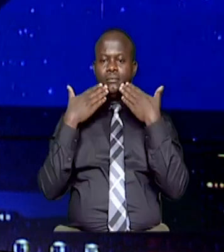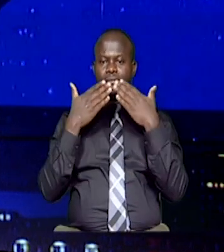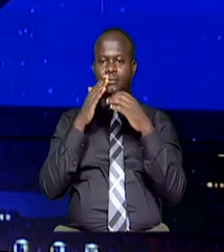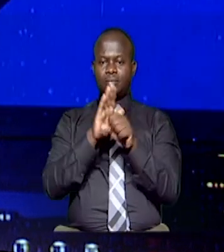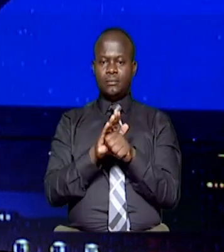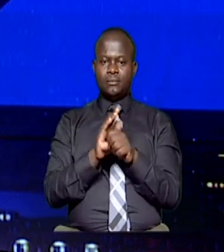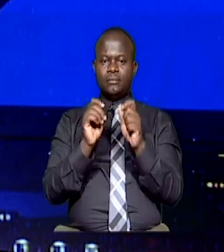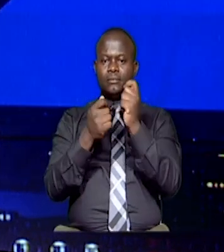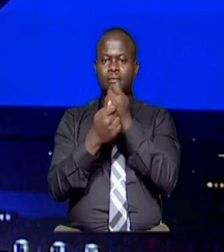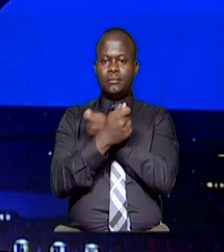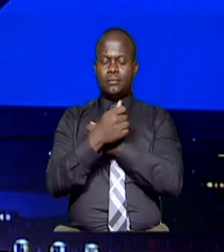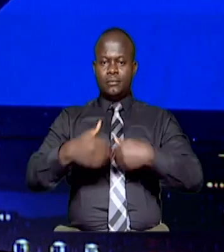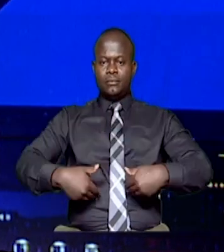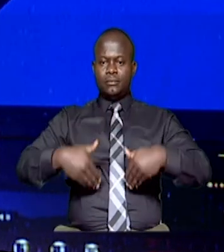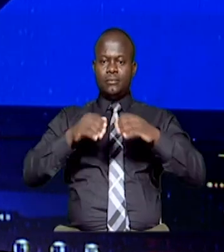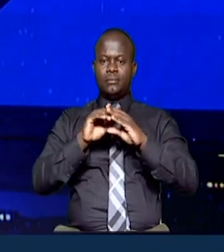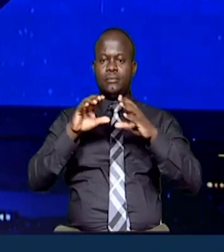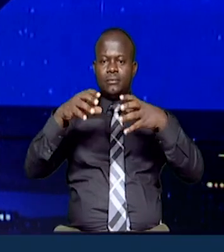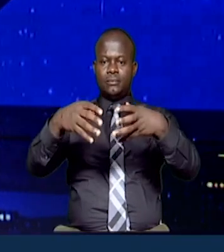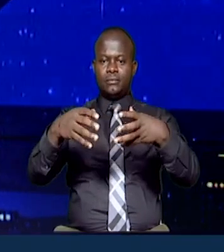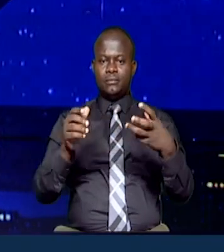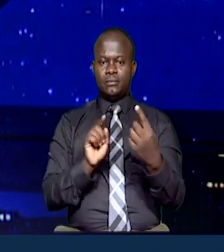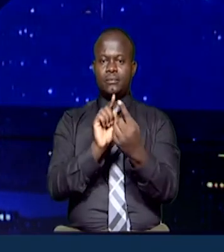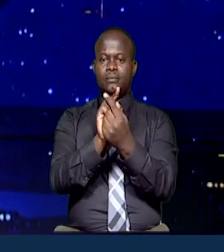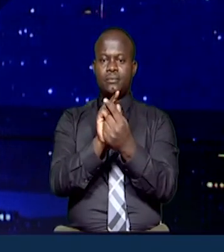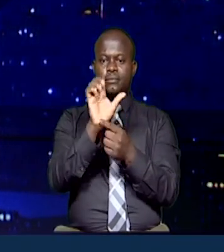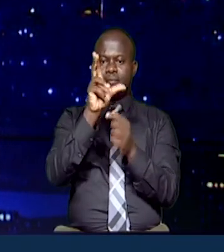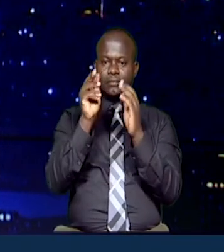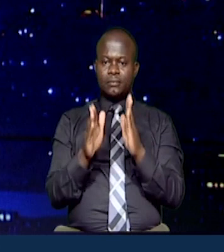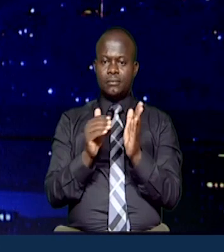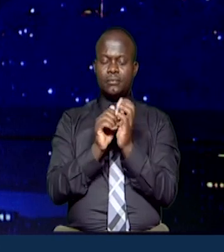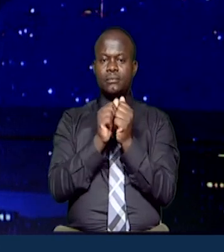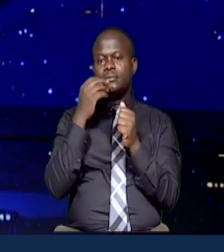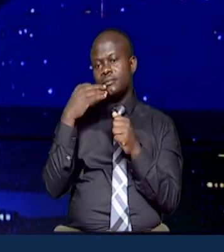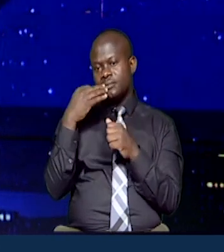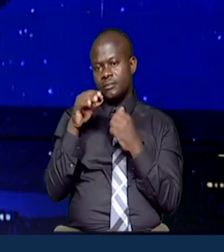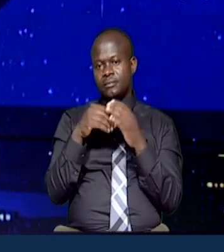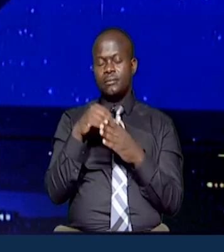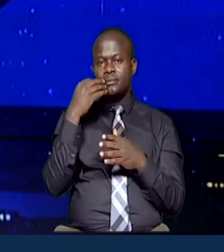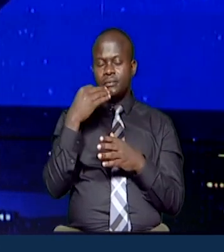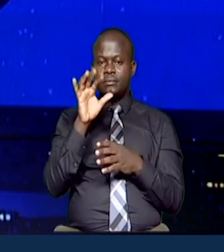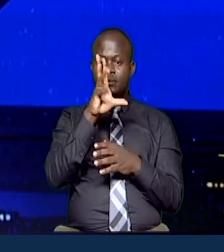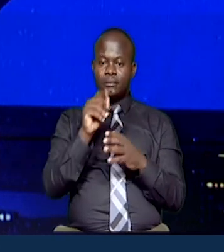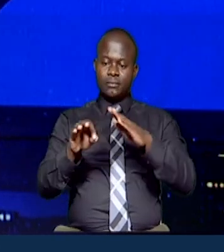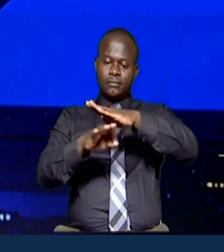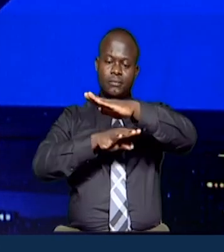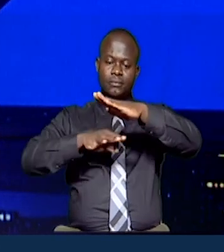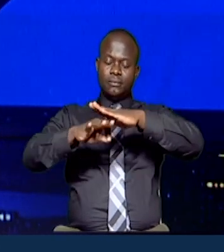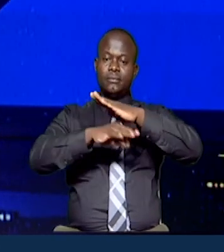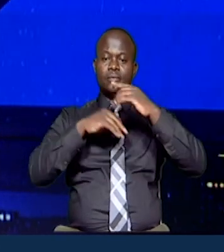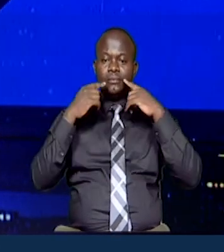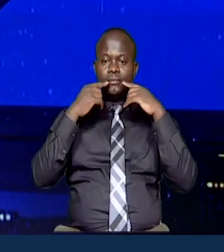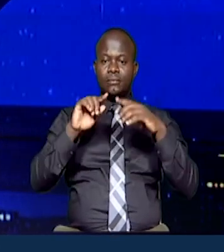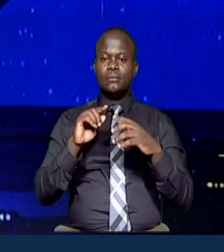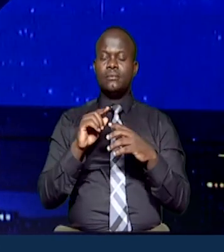duhindura ingingo urubyiruko rugize itsinda rihuriweho n'abanyafurika ndetse n'abafaransa French African Foundation ruvuga ko